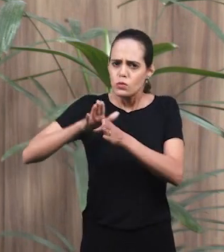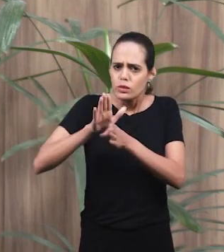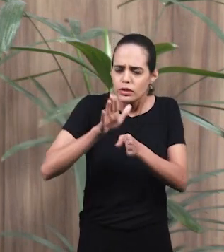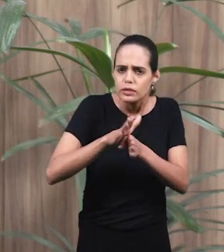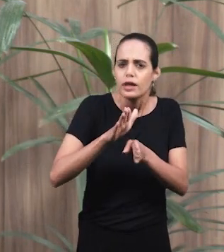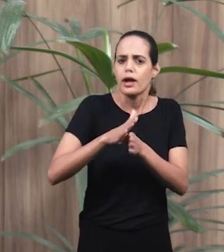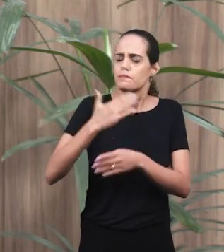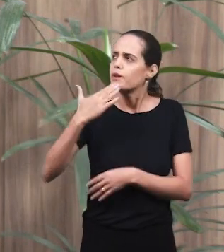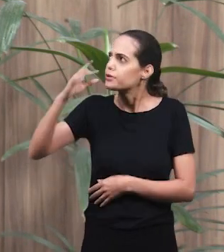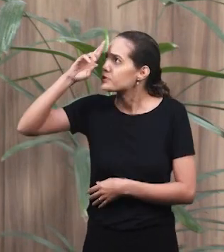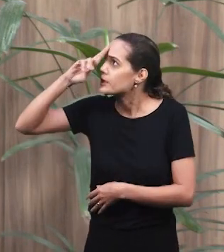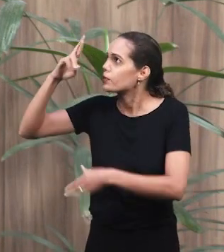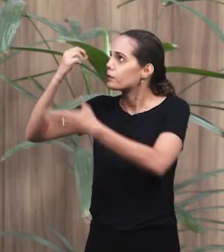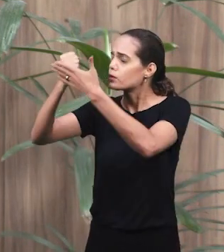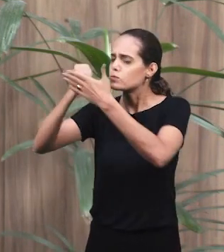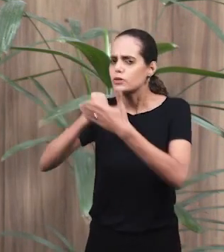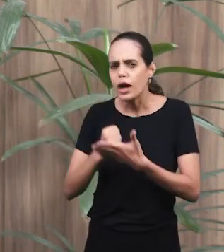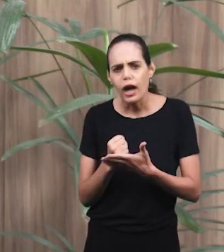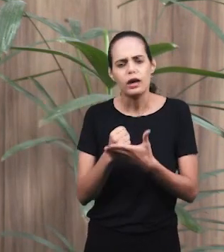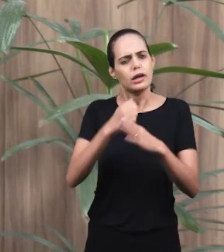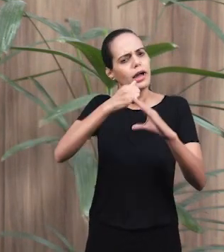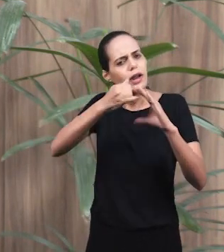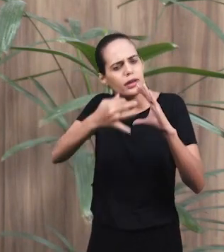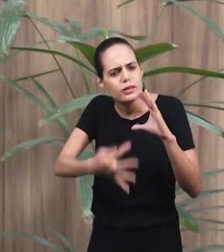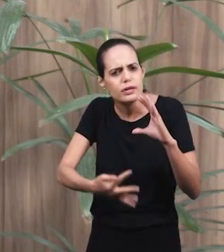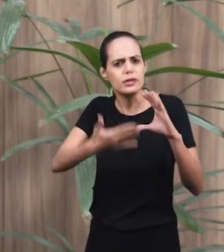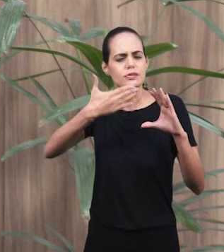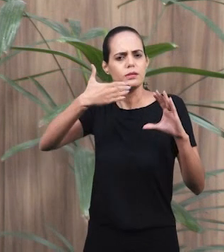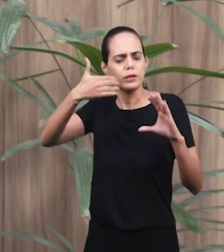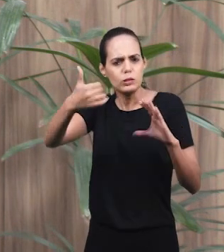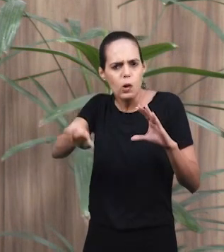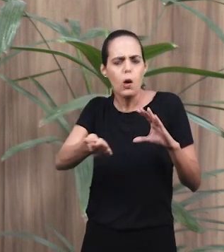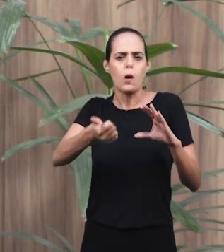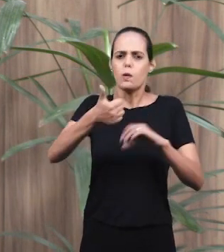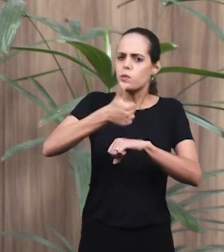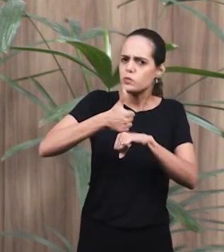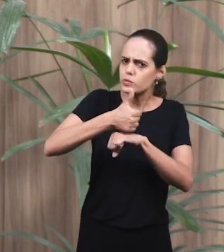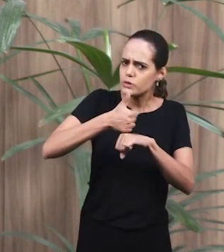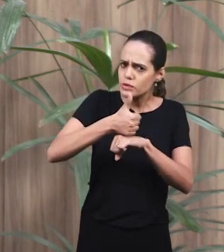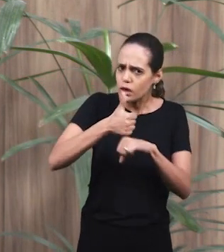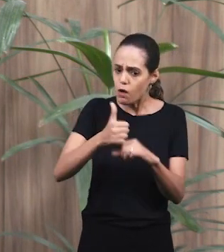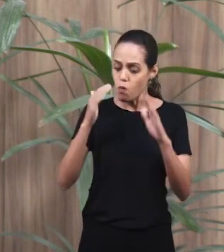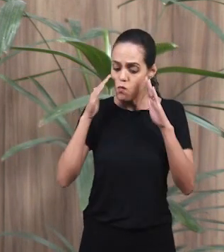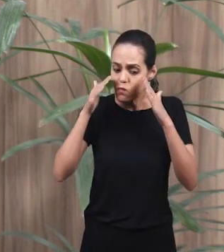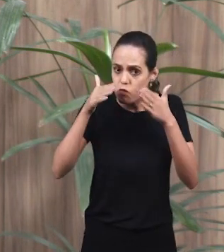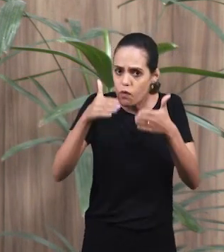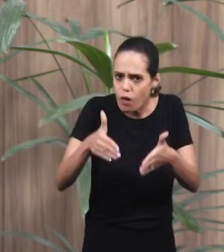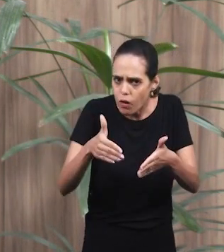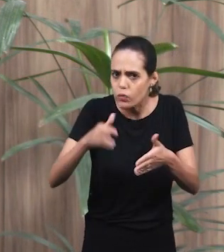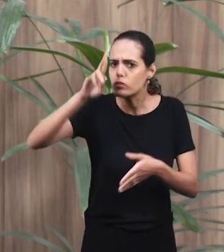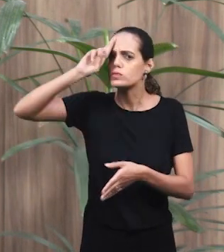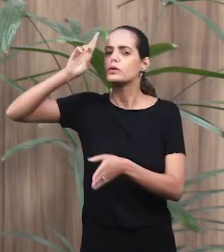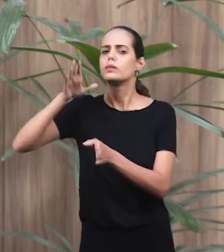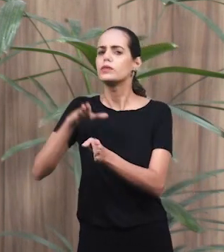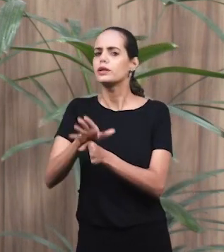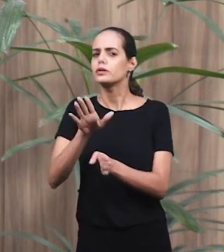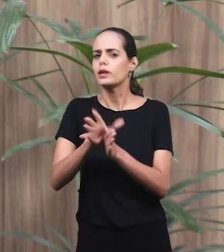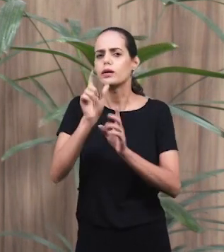veulent étudier, tout ce qu'ils vont faire, quels sont leurs talents, la profession, investir, quelle est l'orientation du Seigneur à propos de